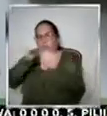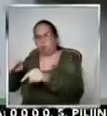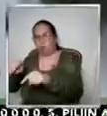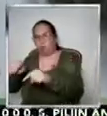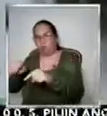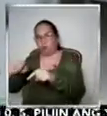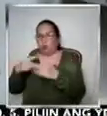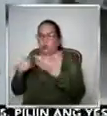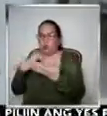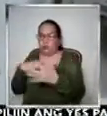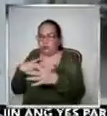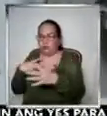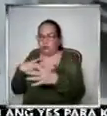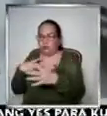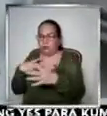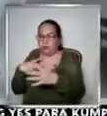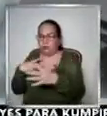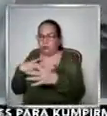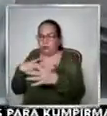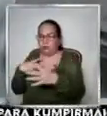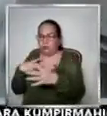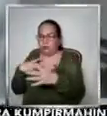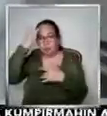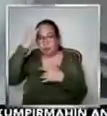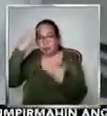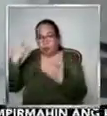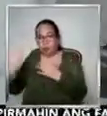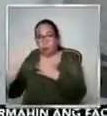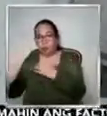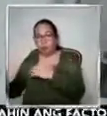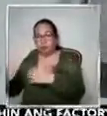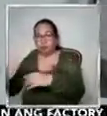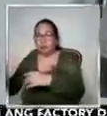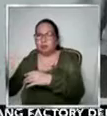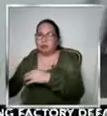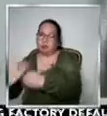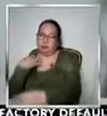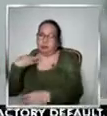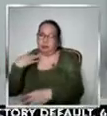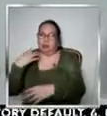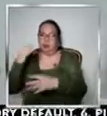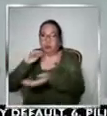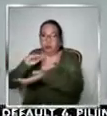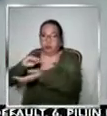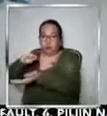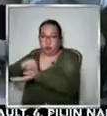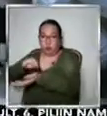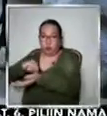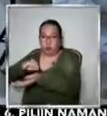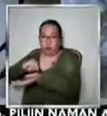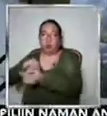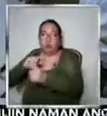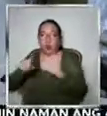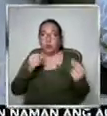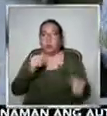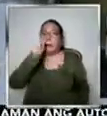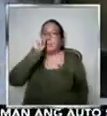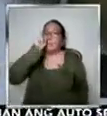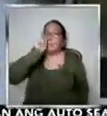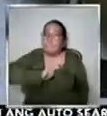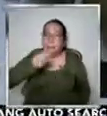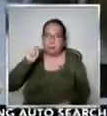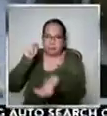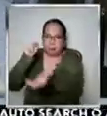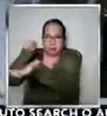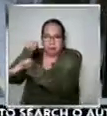sasapat ang salitang mahirap para mailarawan ang ginagawa ng mga nurse lalo na ngayong may pandemya. Ang ilan sa kanila,